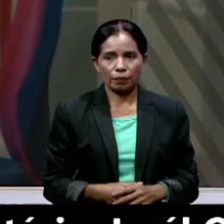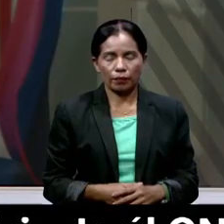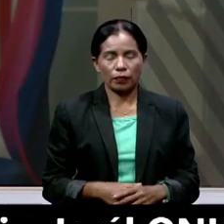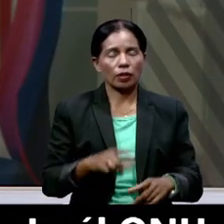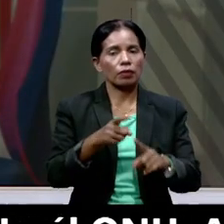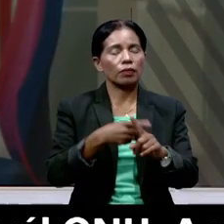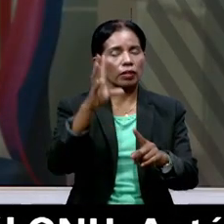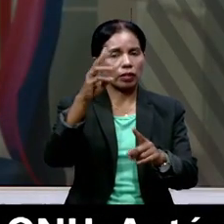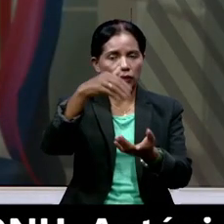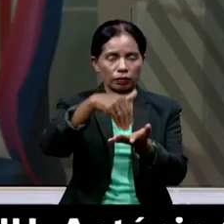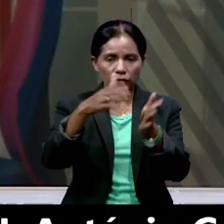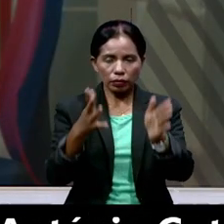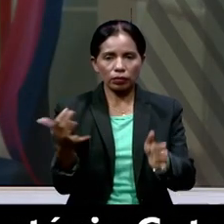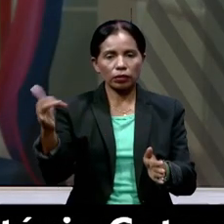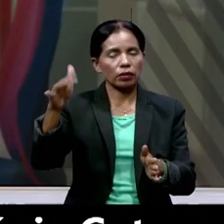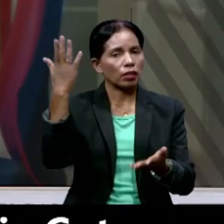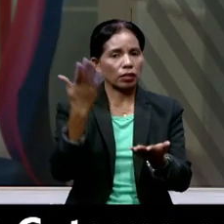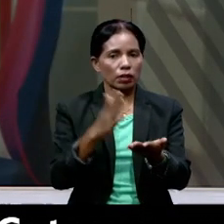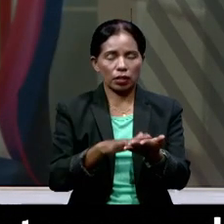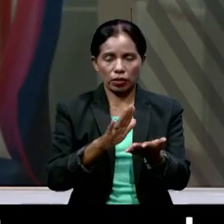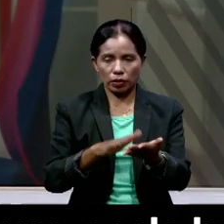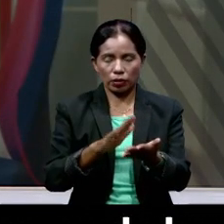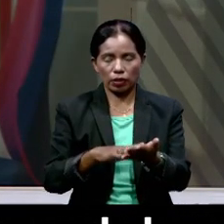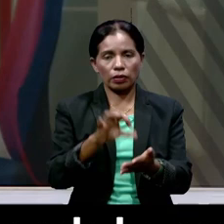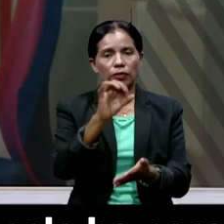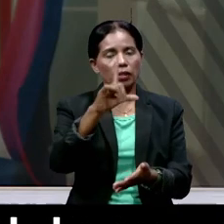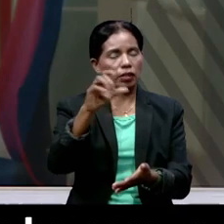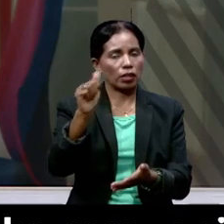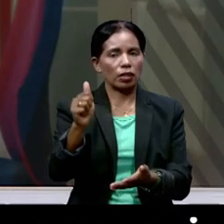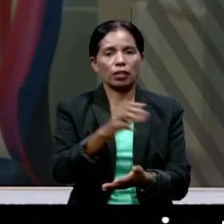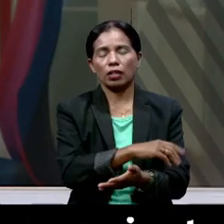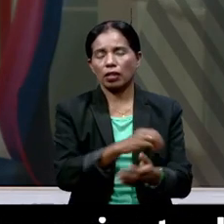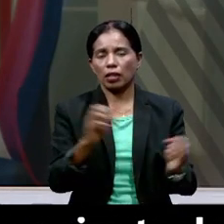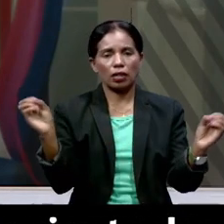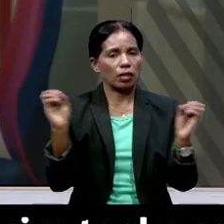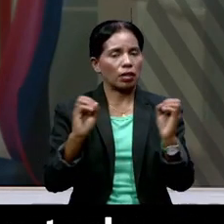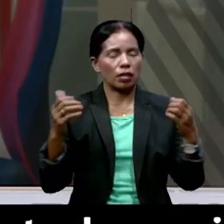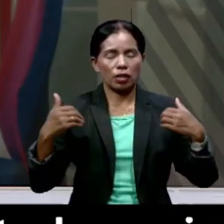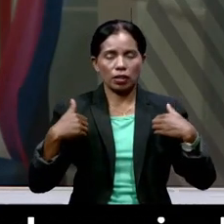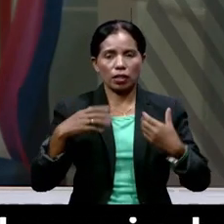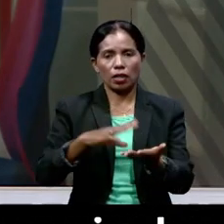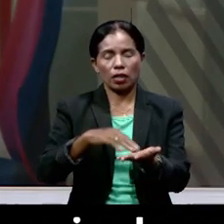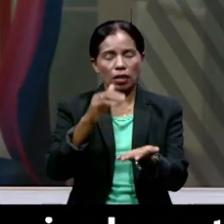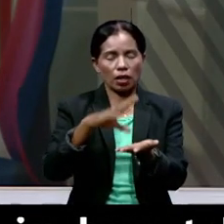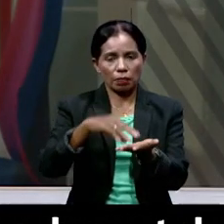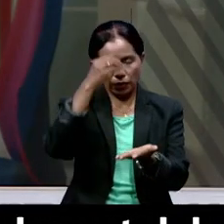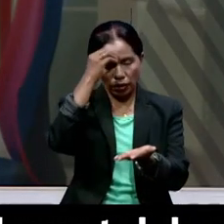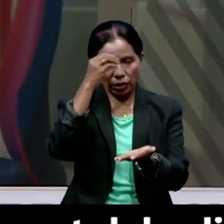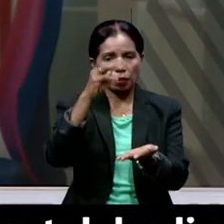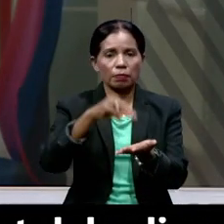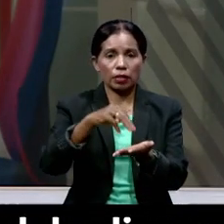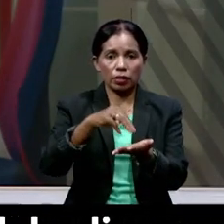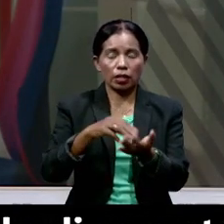pulang nang ona estudante sira ia escola secundaria Zeral filial Lai Sorulai, la ia ensino aprendizaze materia